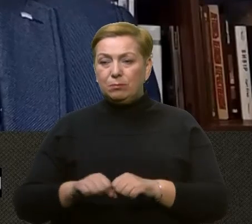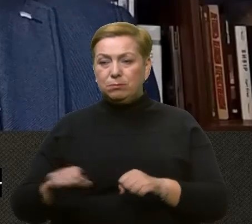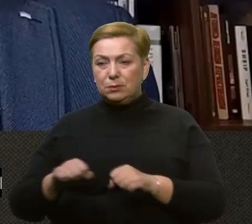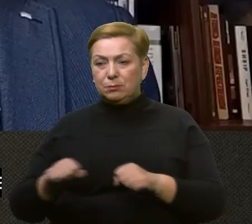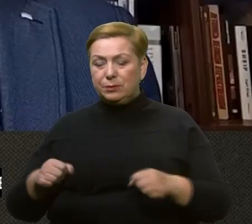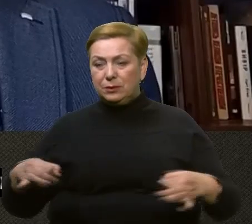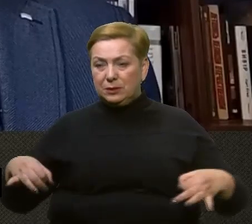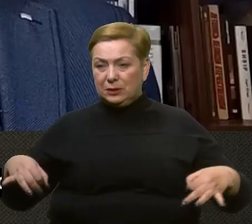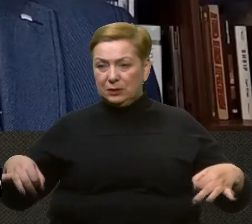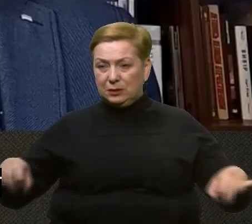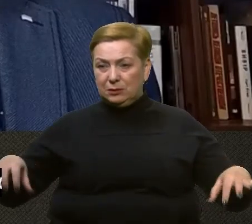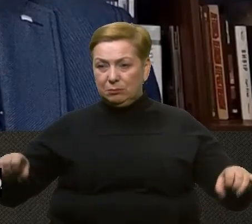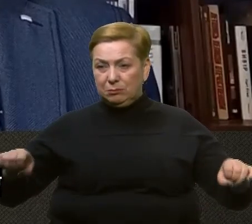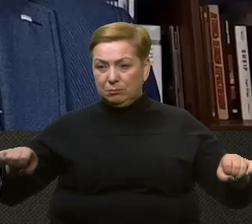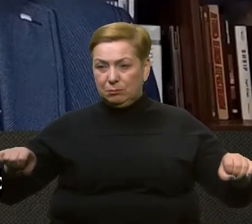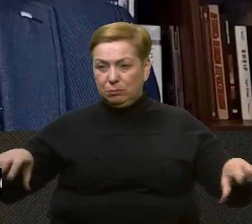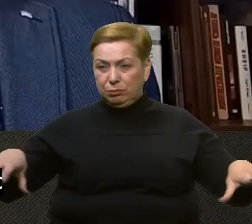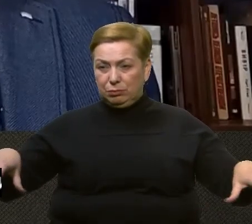акваторії